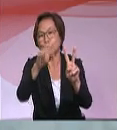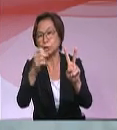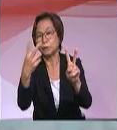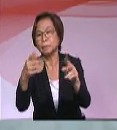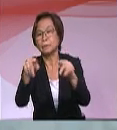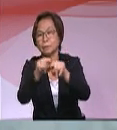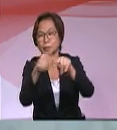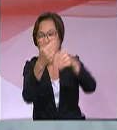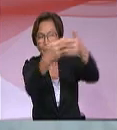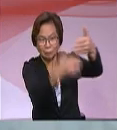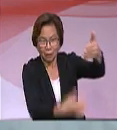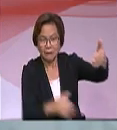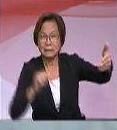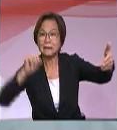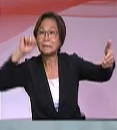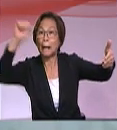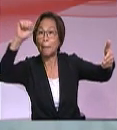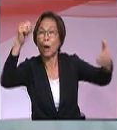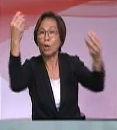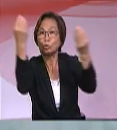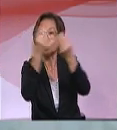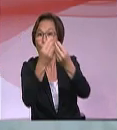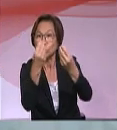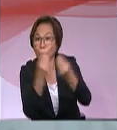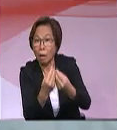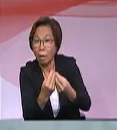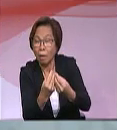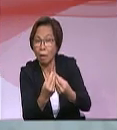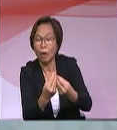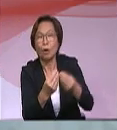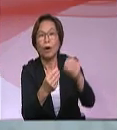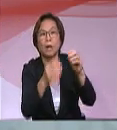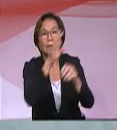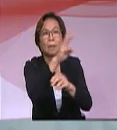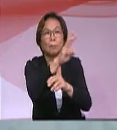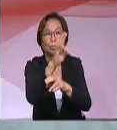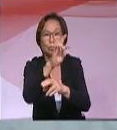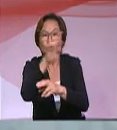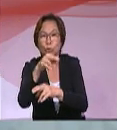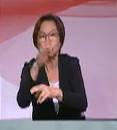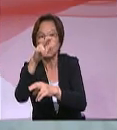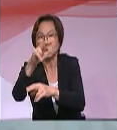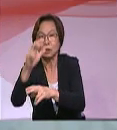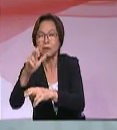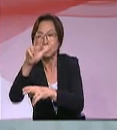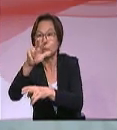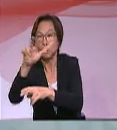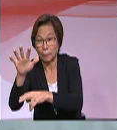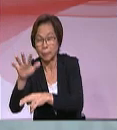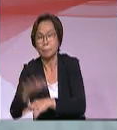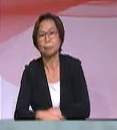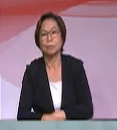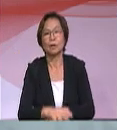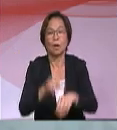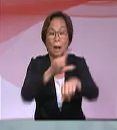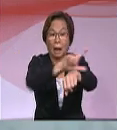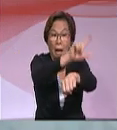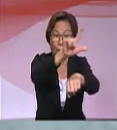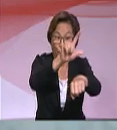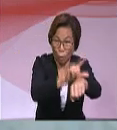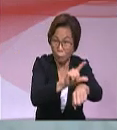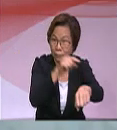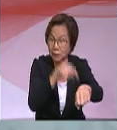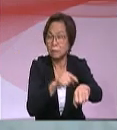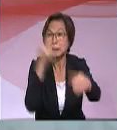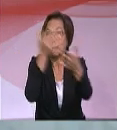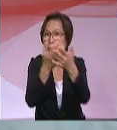seperti berikut. Di negeri Sabah, jumlahnya adalah 67,335. di wilayah Persekutuan